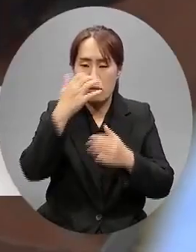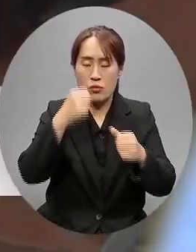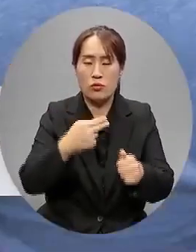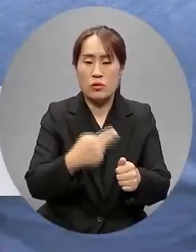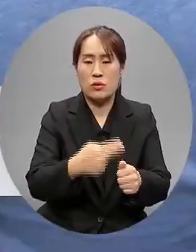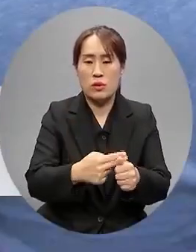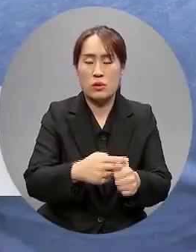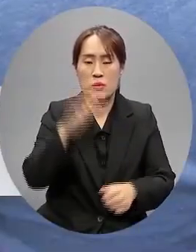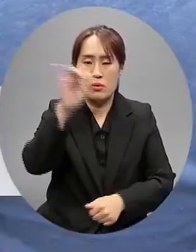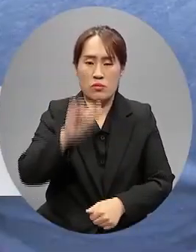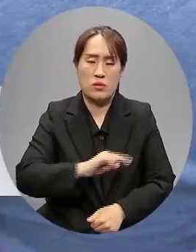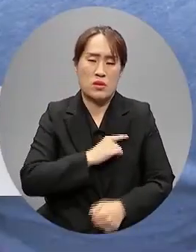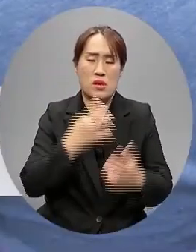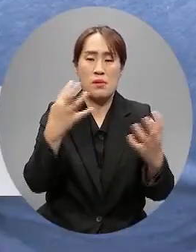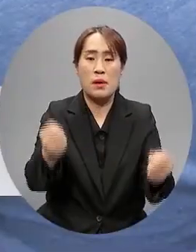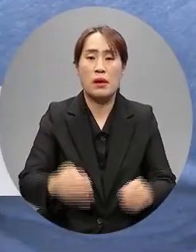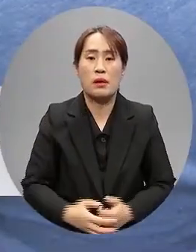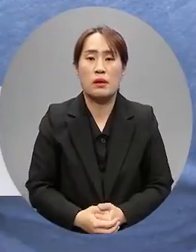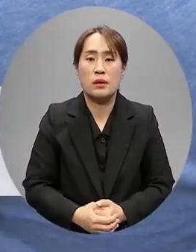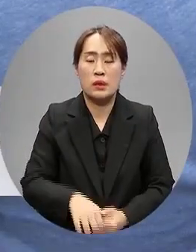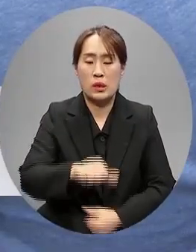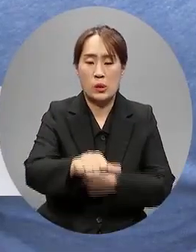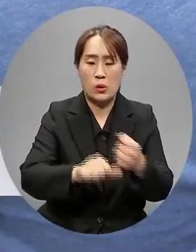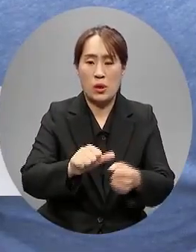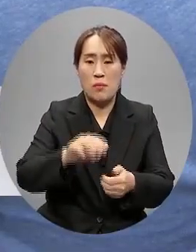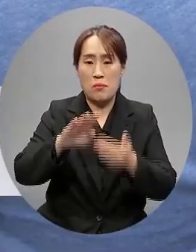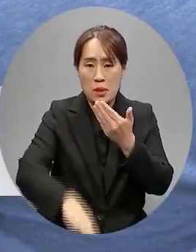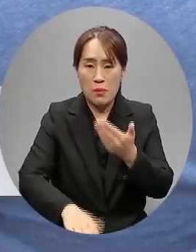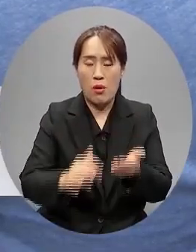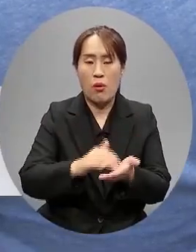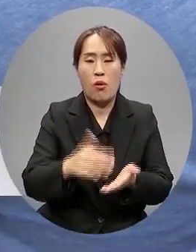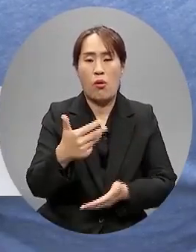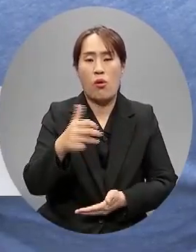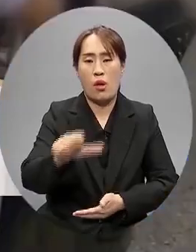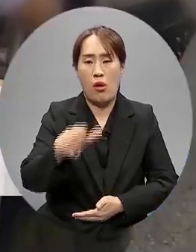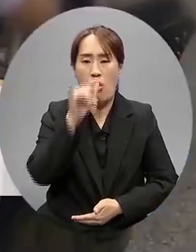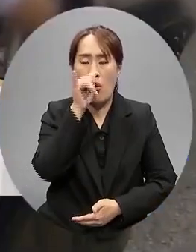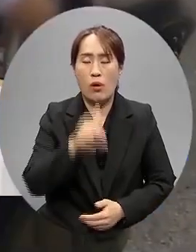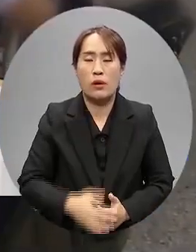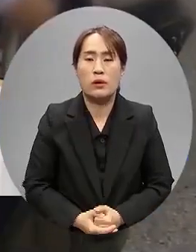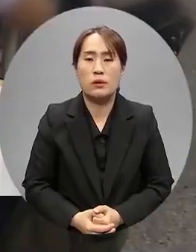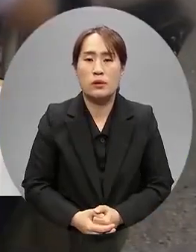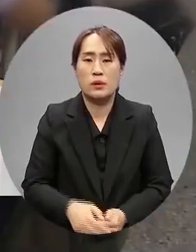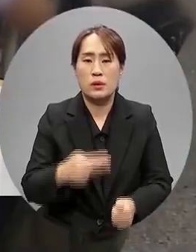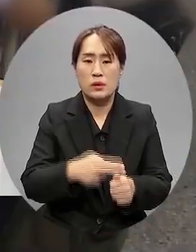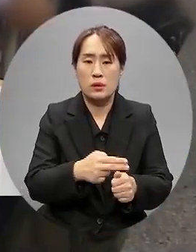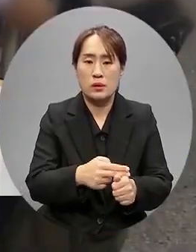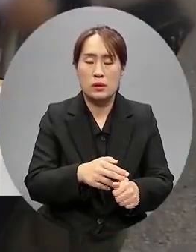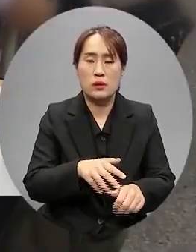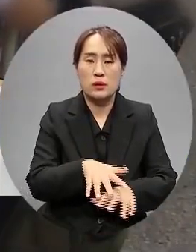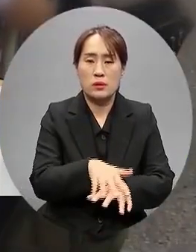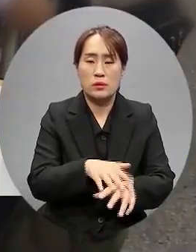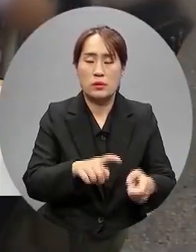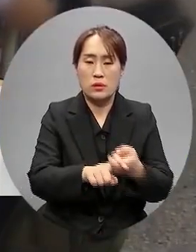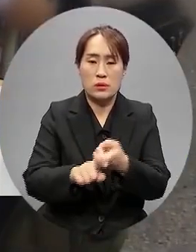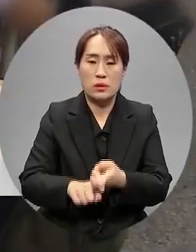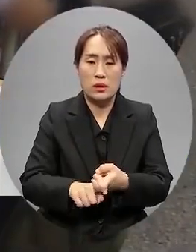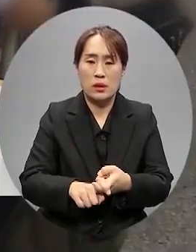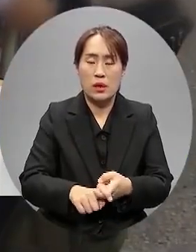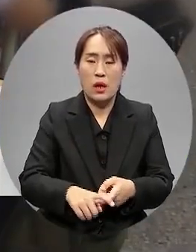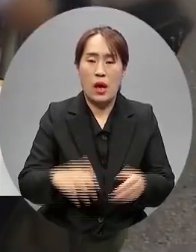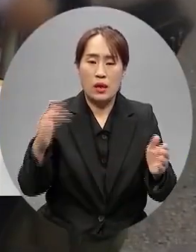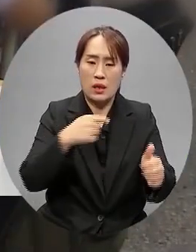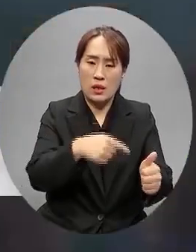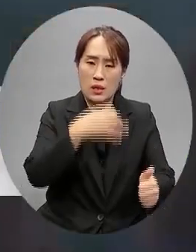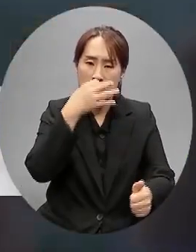비중이 전국에서 가장 많았고 5년 미만도여 다섯명이나 됐습니다 교사노조 연맹은 생활지도 어려움과